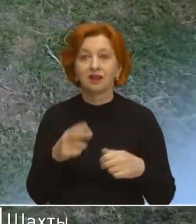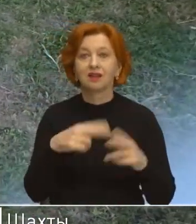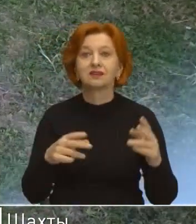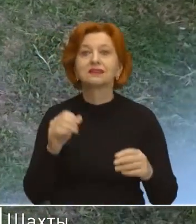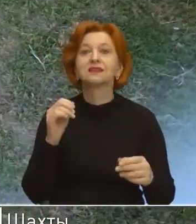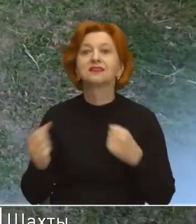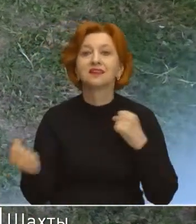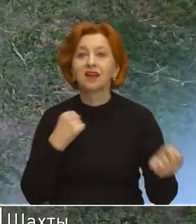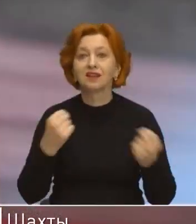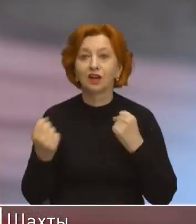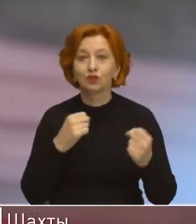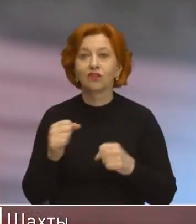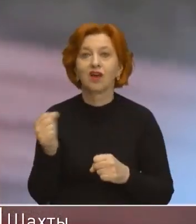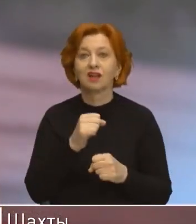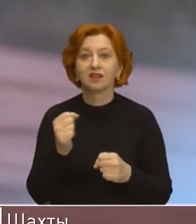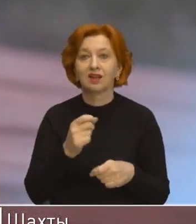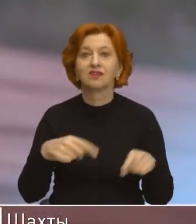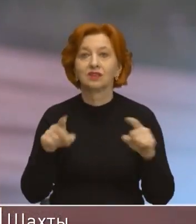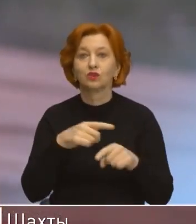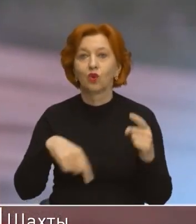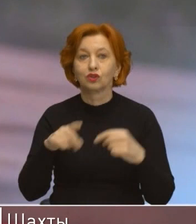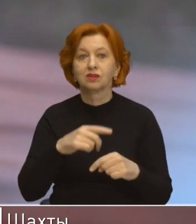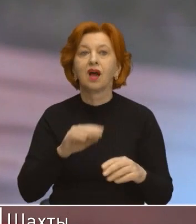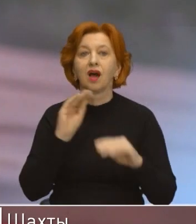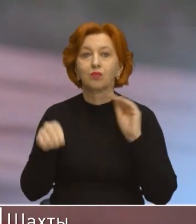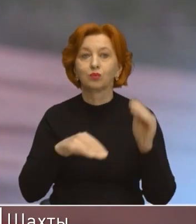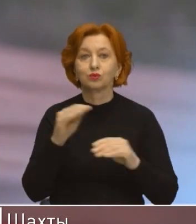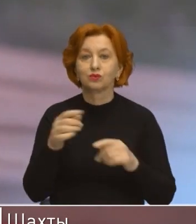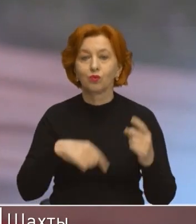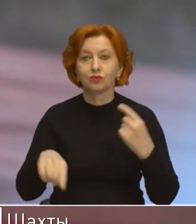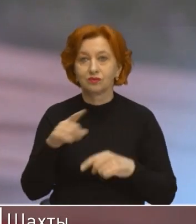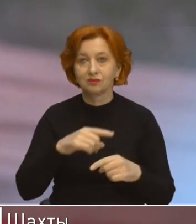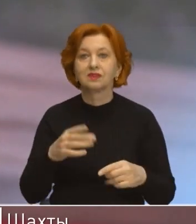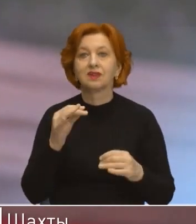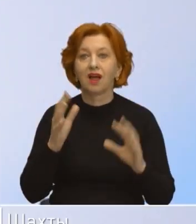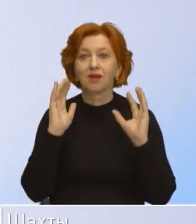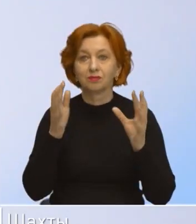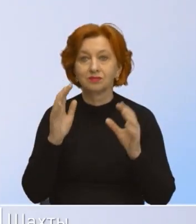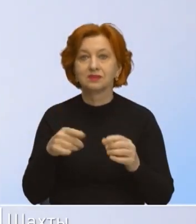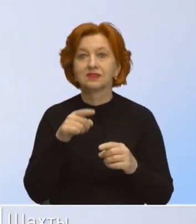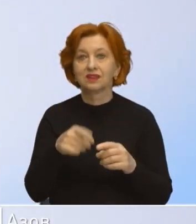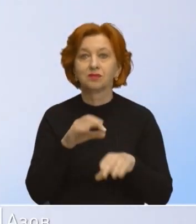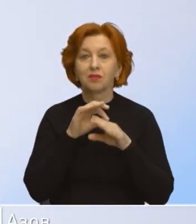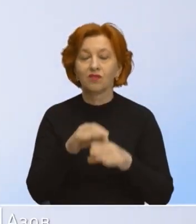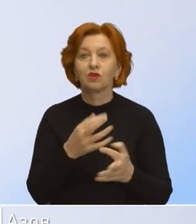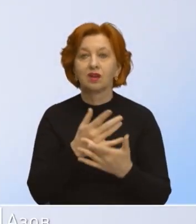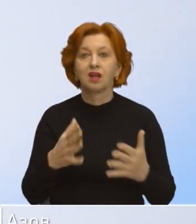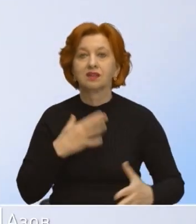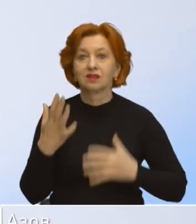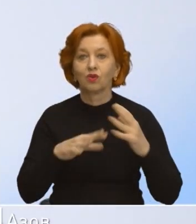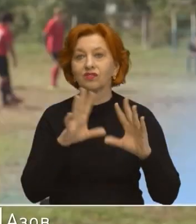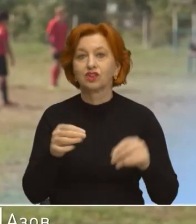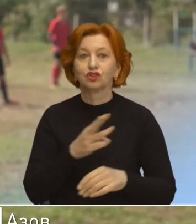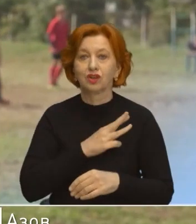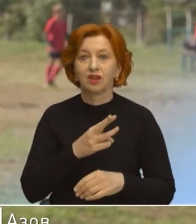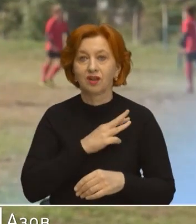тренажерами, а в станице Андреевская Дубовского района обустроили поле для мини-футбола. Теперь здесь проводят первенство и тренировки для всех